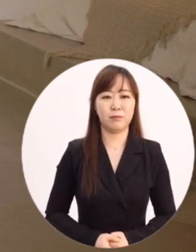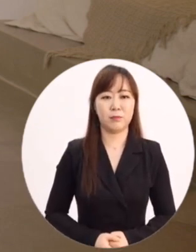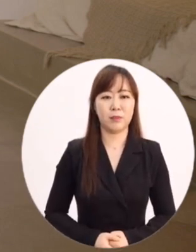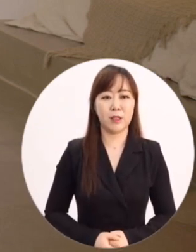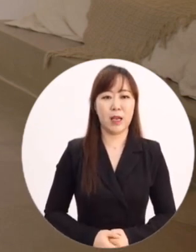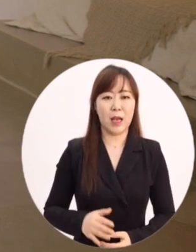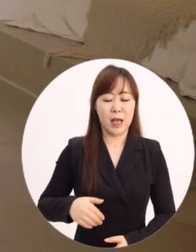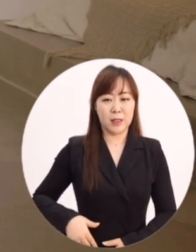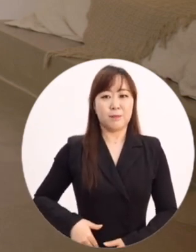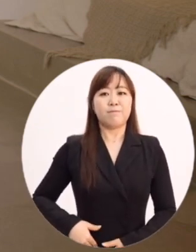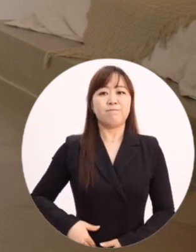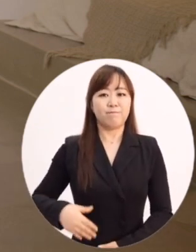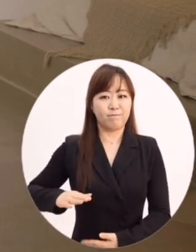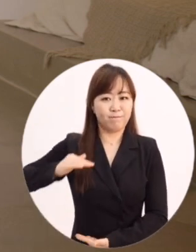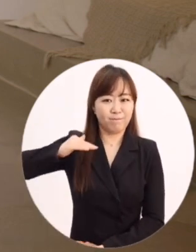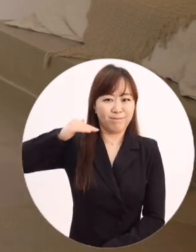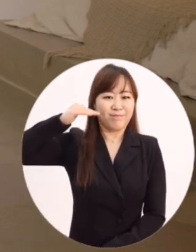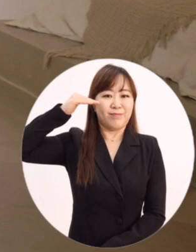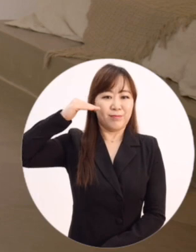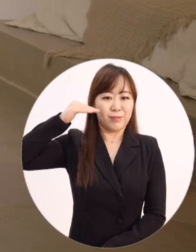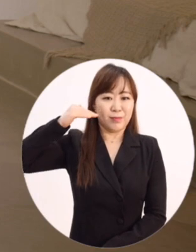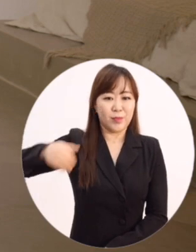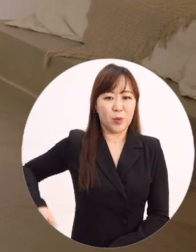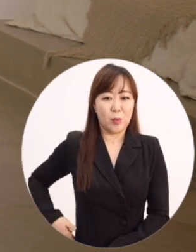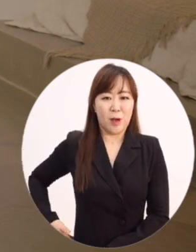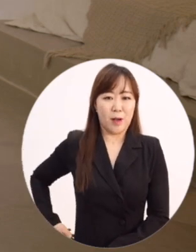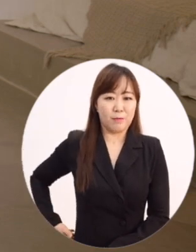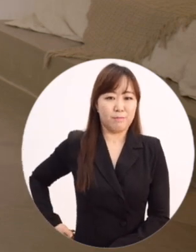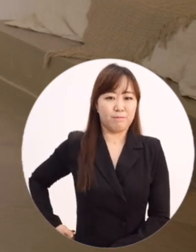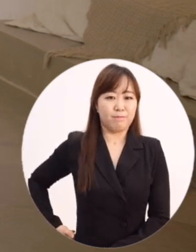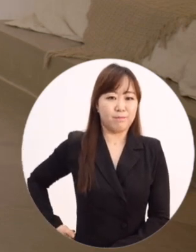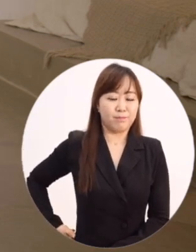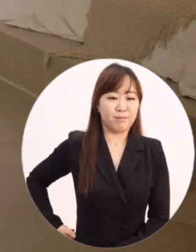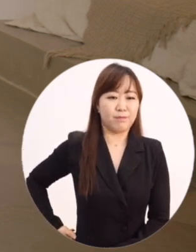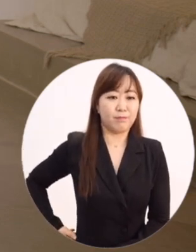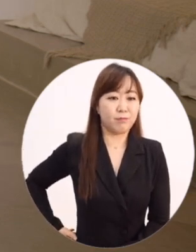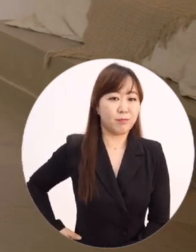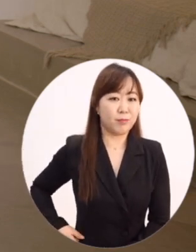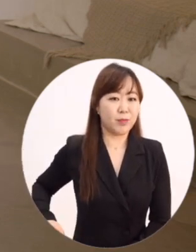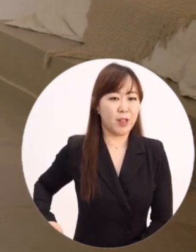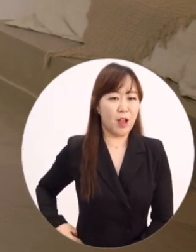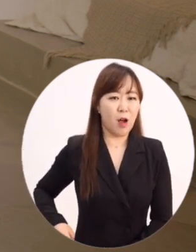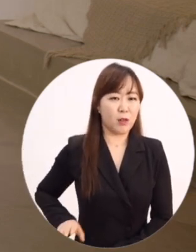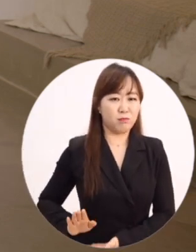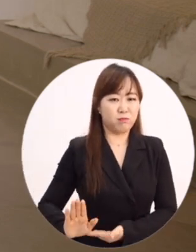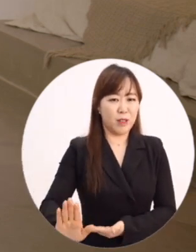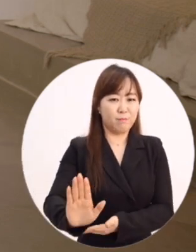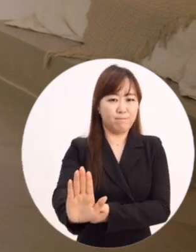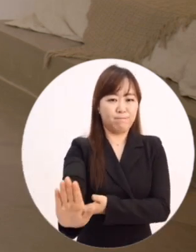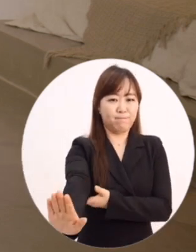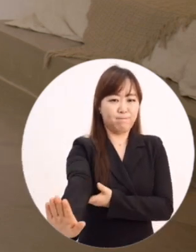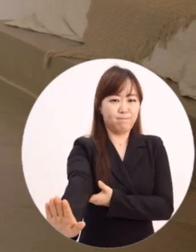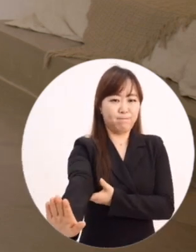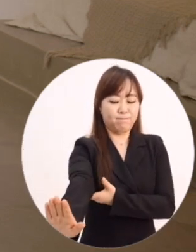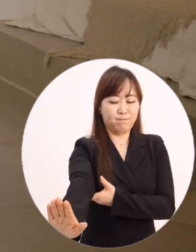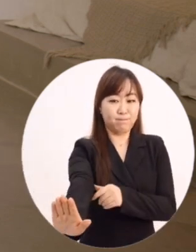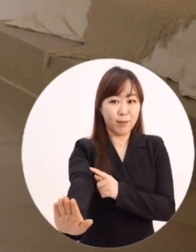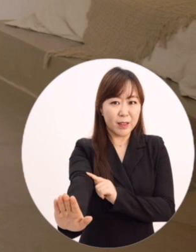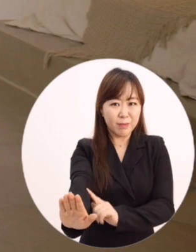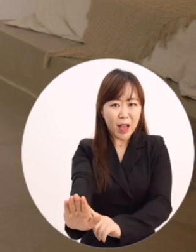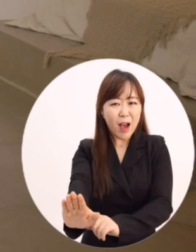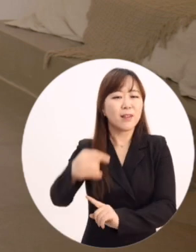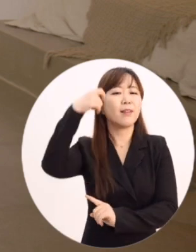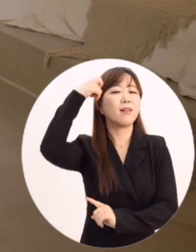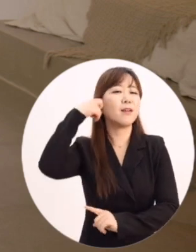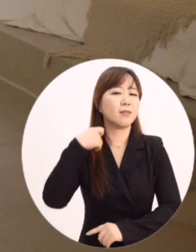앉은 키를 크게 만들어 골반을 약간 앞으로 구부려 뻗은 다리의 허벅지 뒤쪽이 늘어나는 것을 느끼세요.